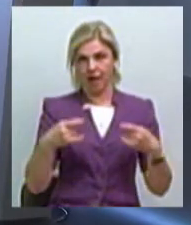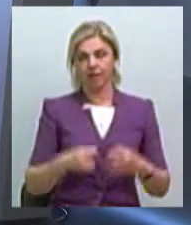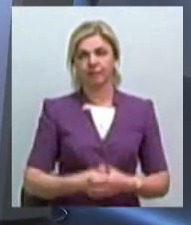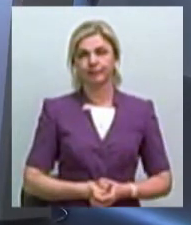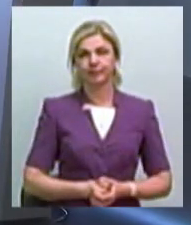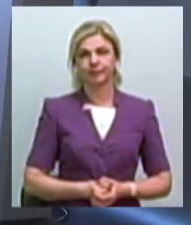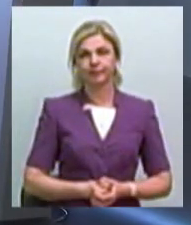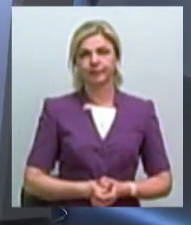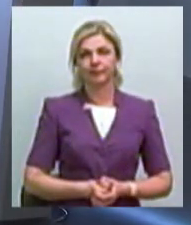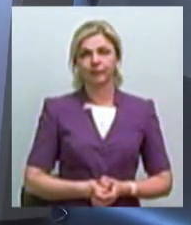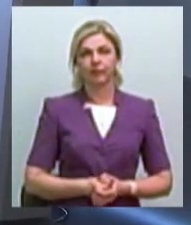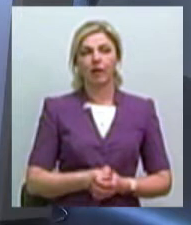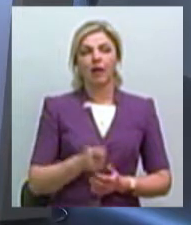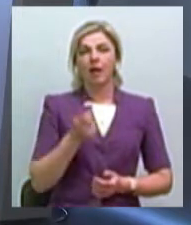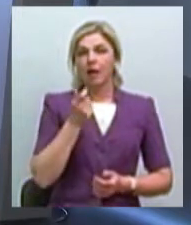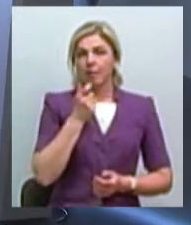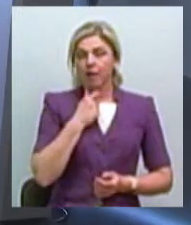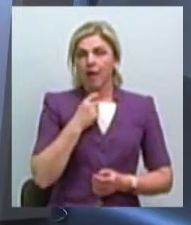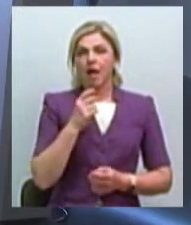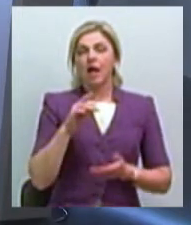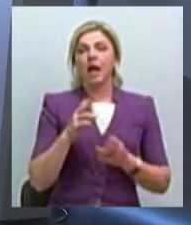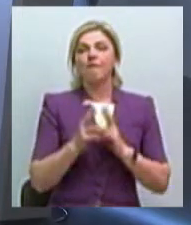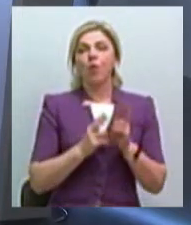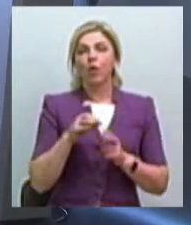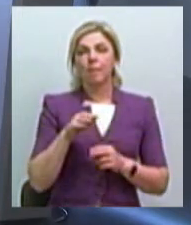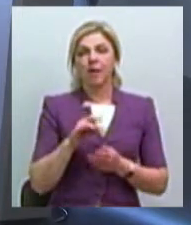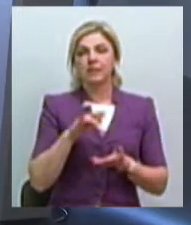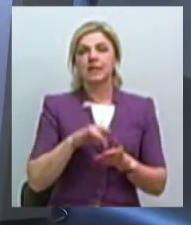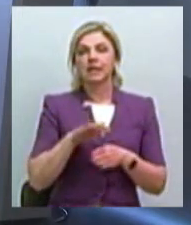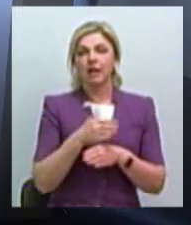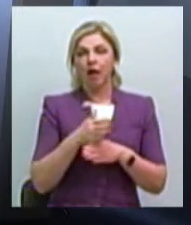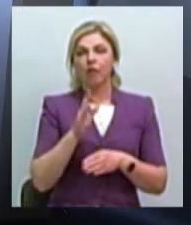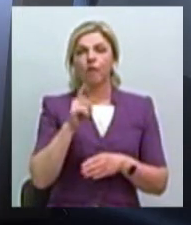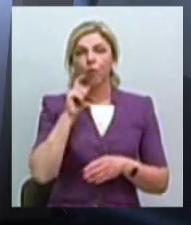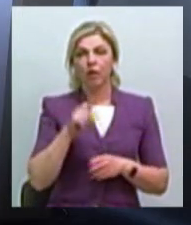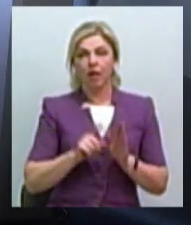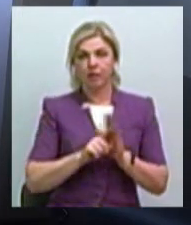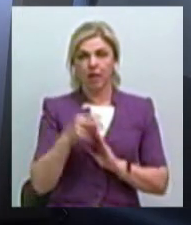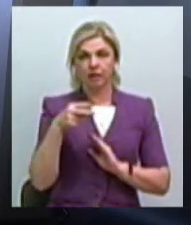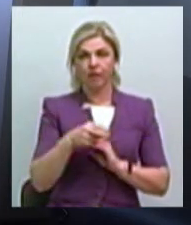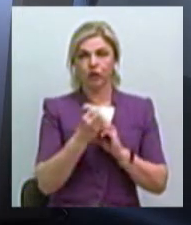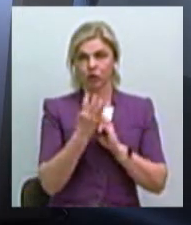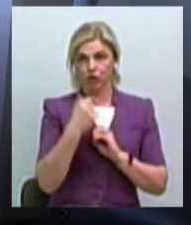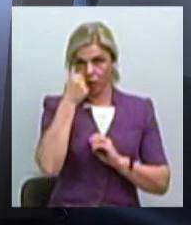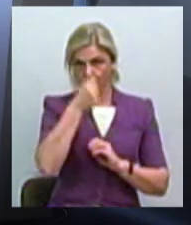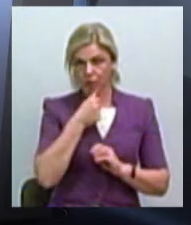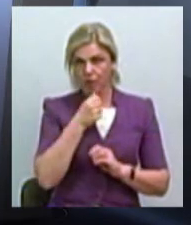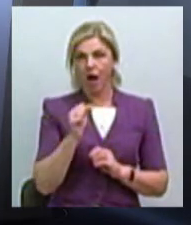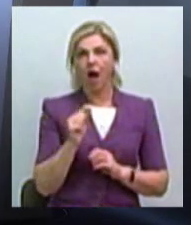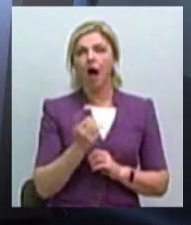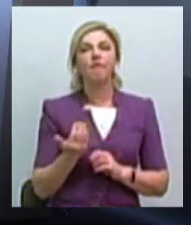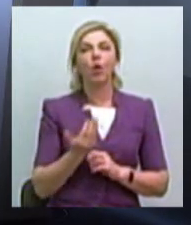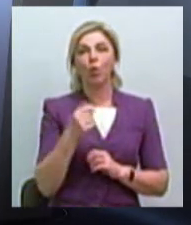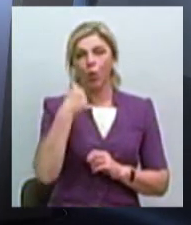76 92 33. Отже, пане Олеже, реформа децентралізації в Україні розпочалася в 2014 році. А в якому році прописали